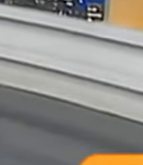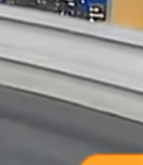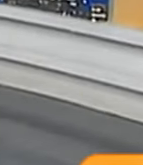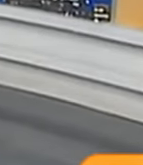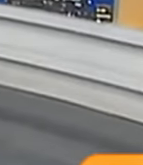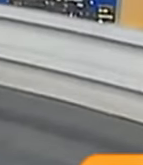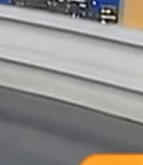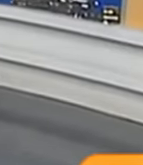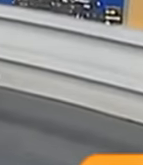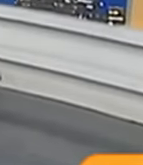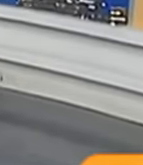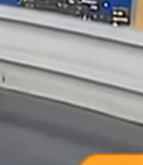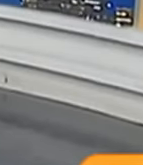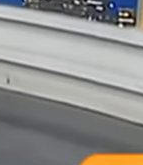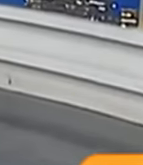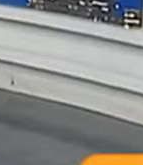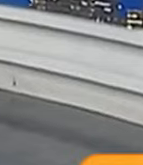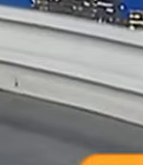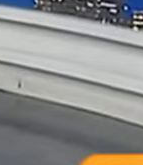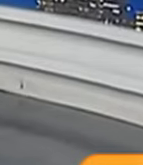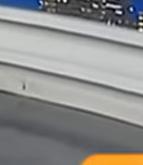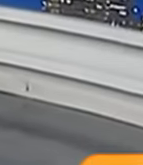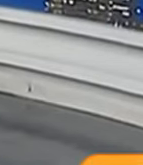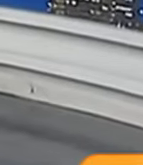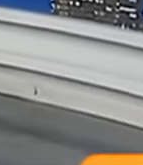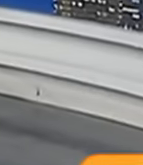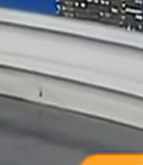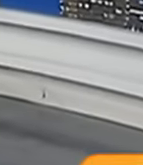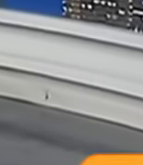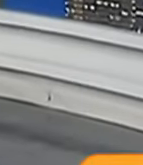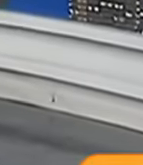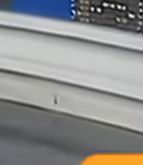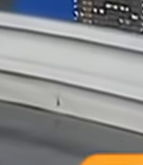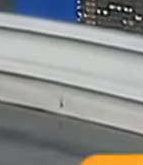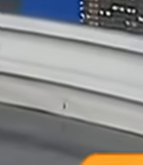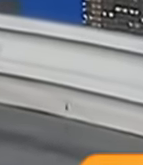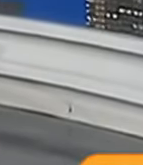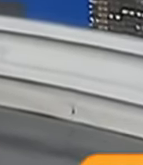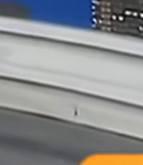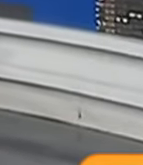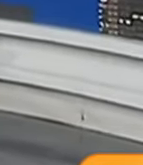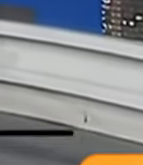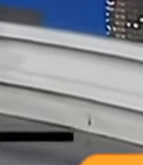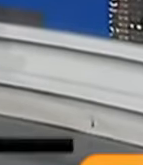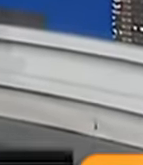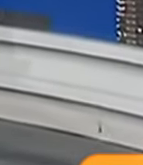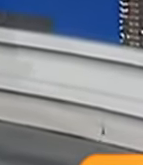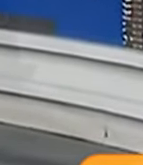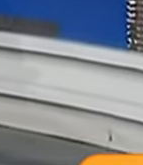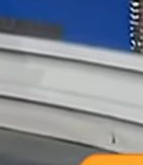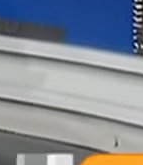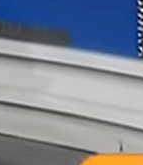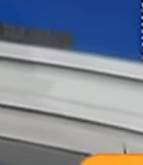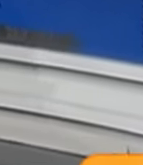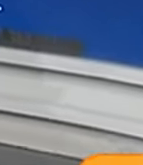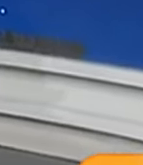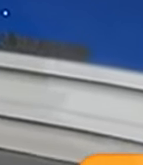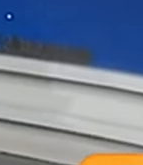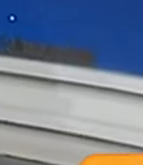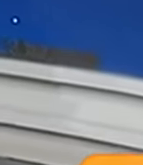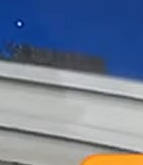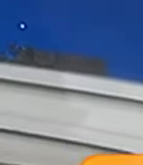hikiyo ni siku ya Jumamosi, siku ya Super Saturday. Naam, na kama unavyojua kila siku ya Jumamosi tunapata wasaa kuelimishana na Bi